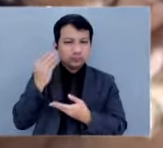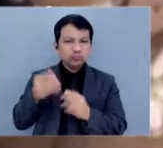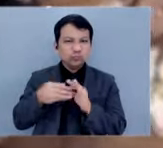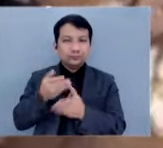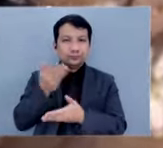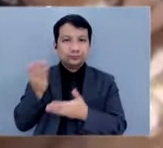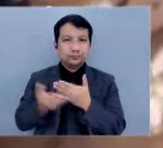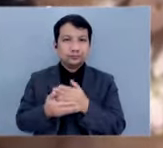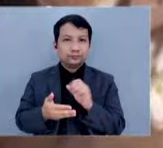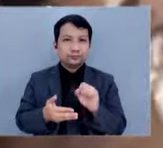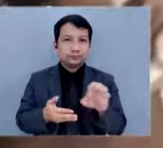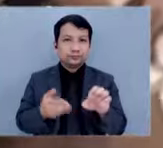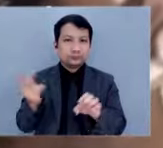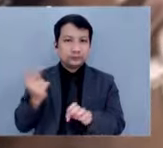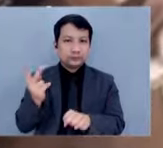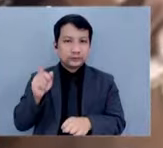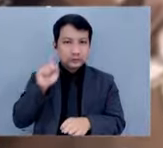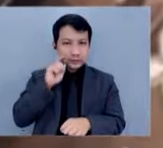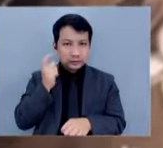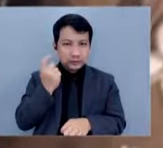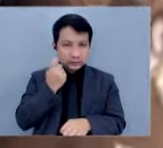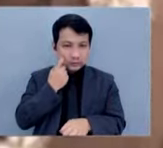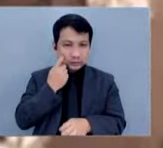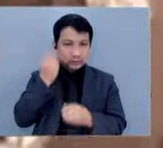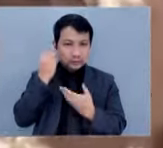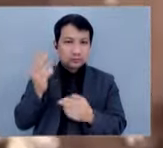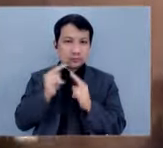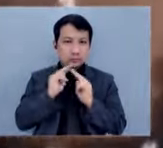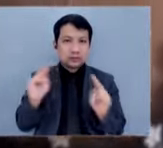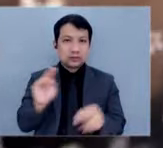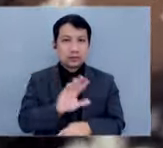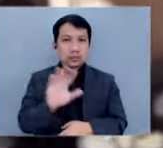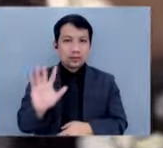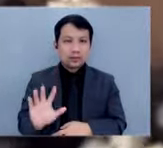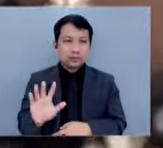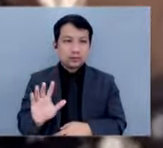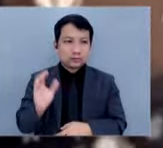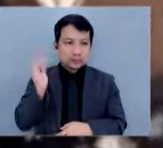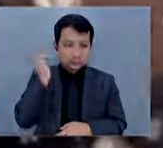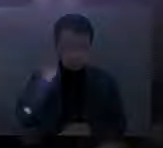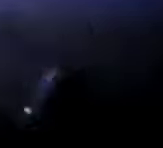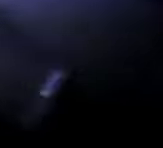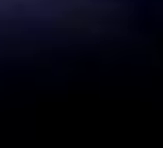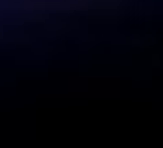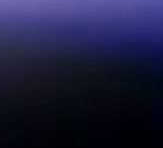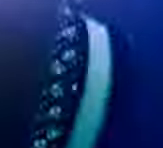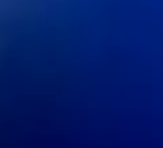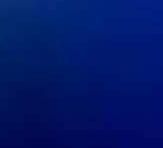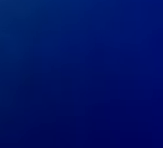reklamo sa 2 transwoman. Nagbabalita mula sa frontline, Jana Rua, News 5.